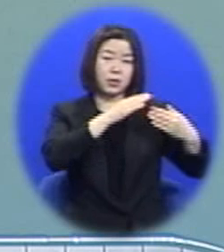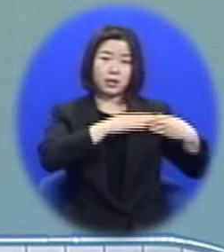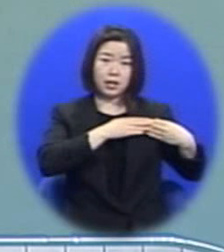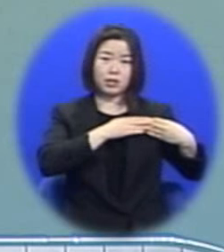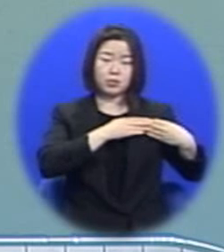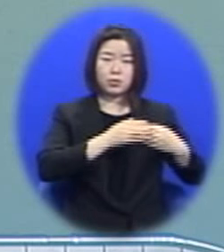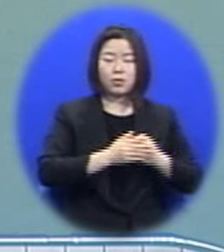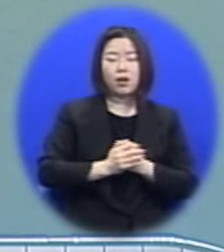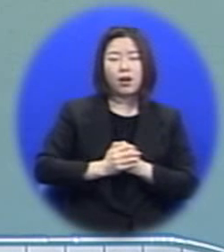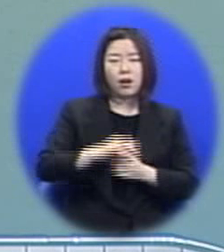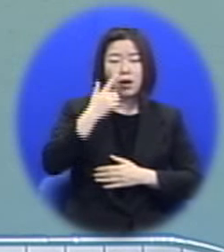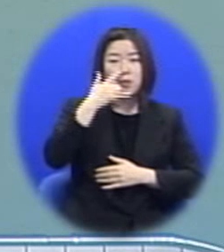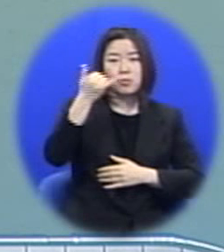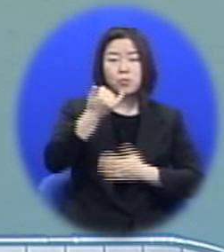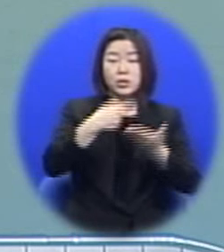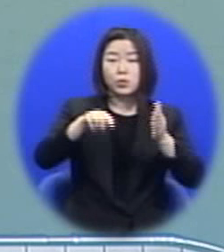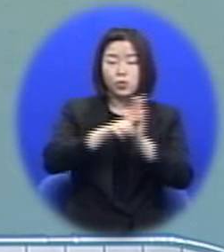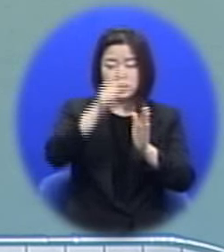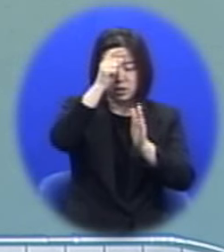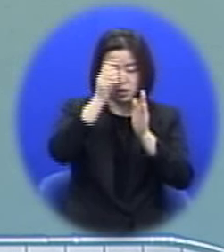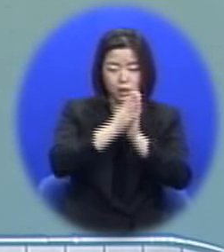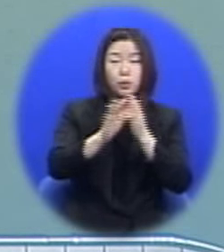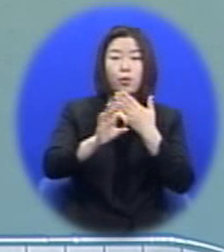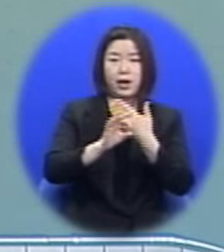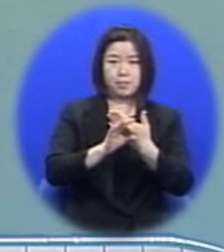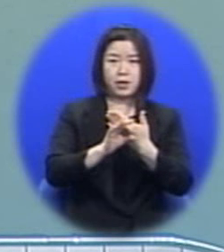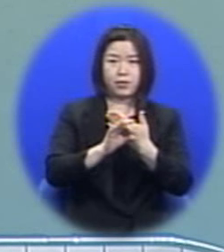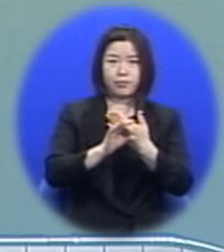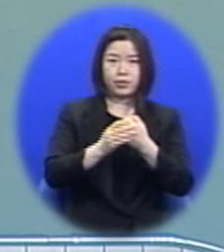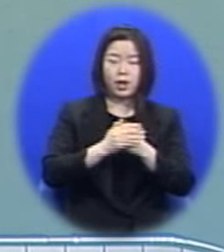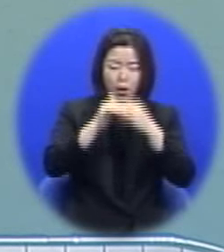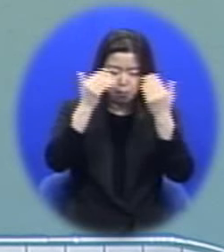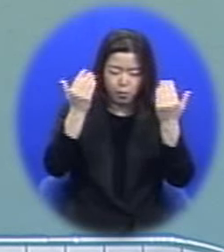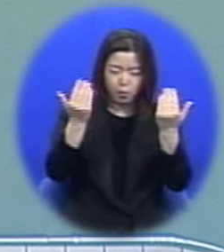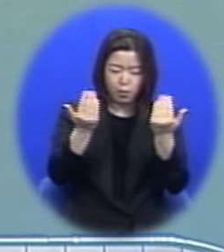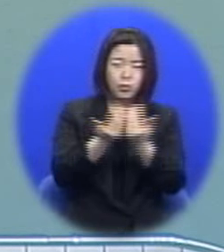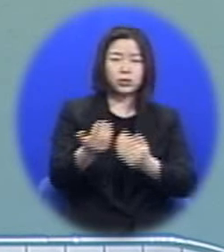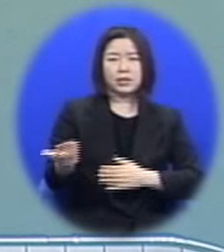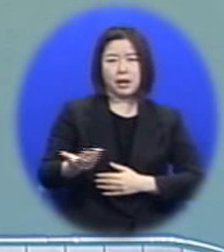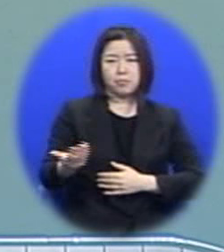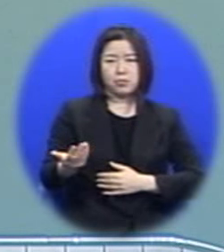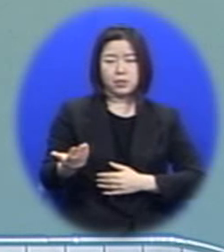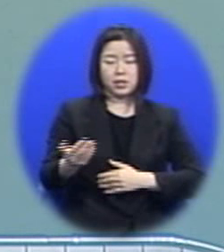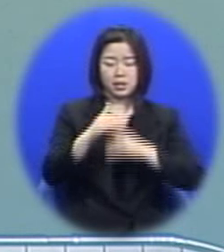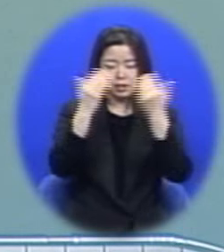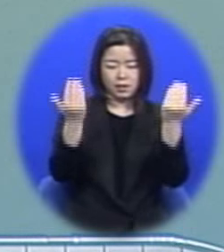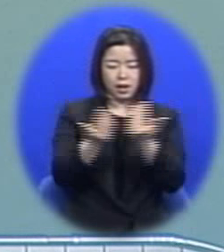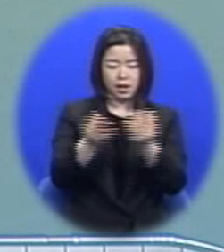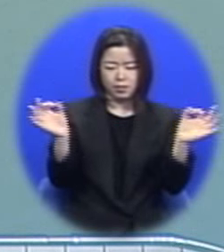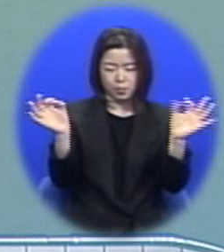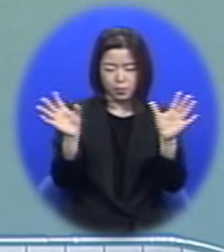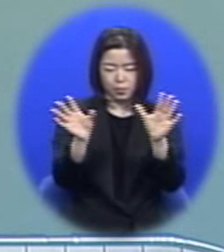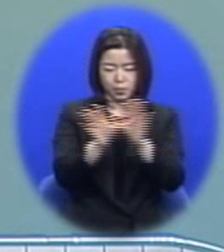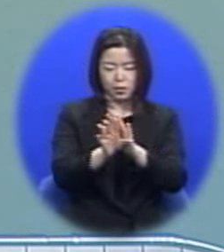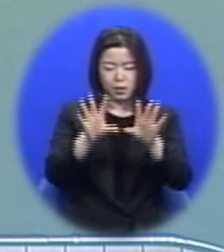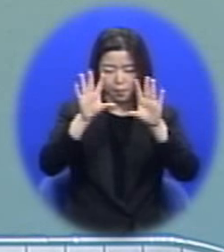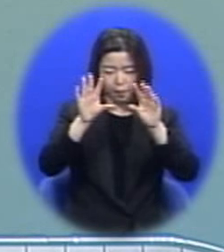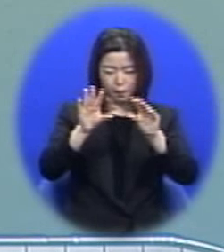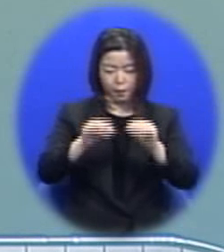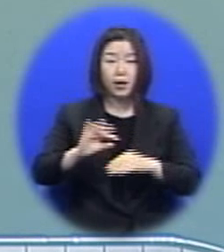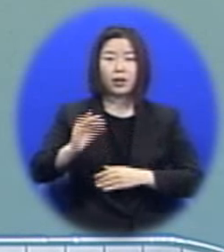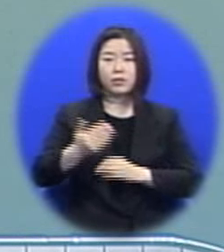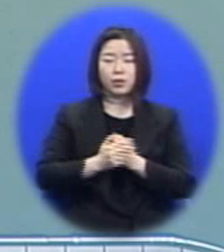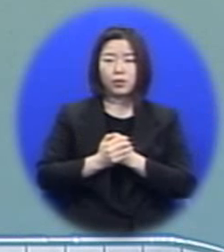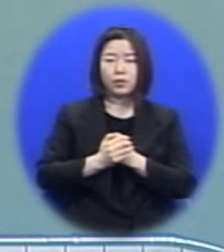부모님을 위해서 기도하면 그러면 모든 아픔이 다 녹아집니다. 그리고